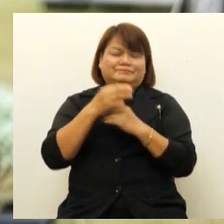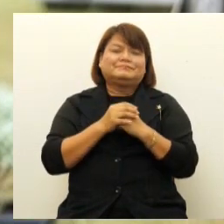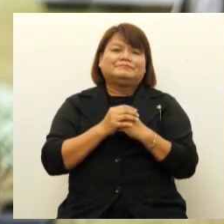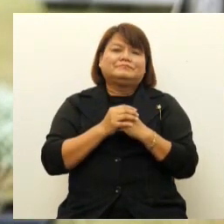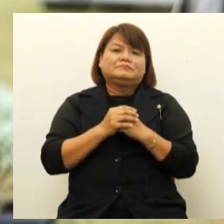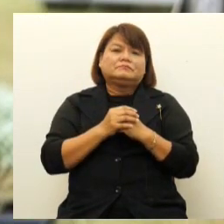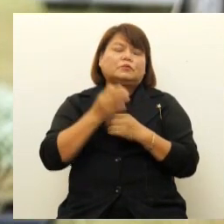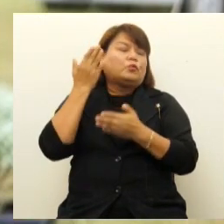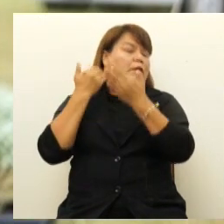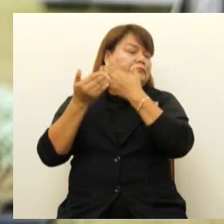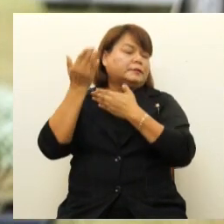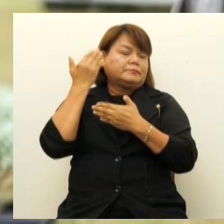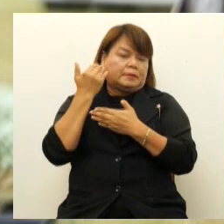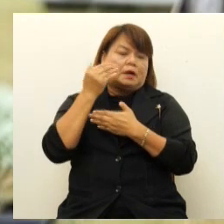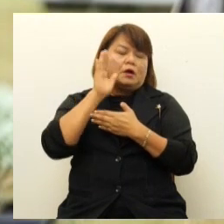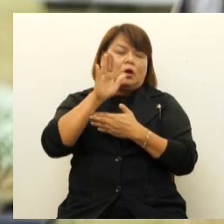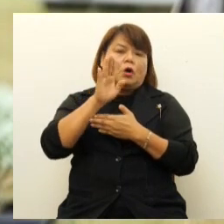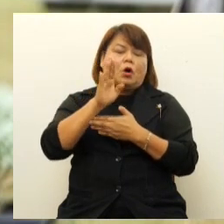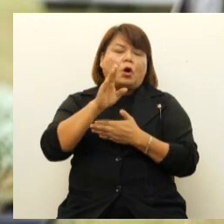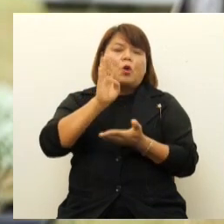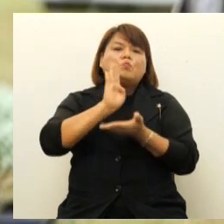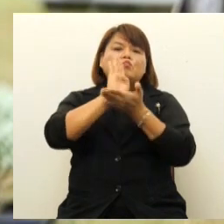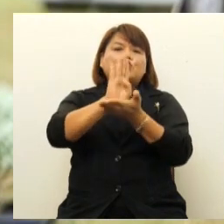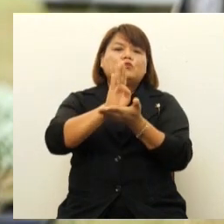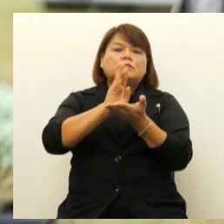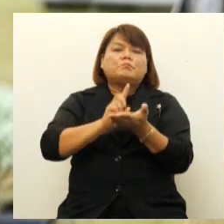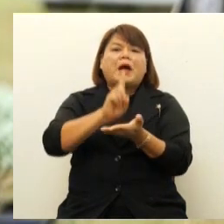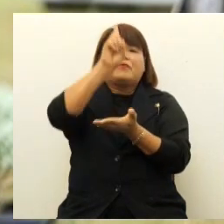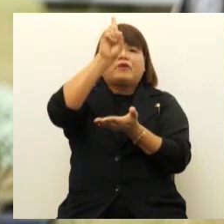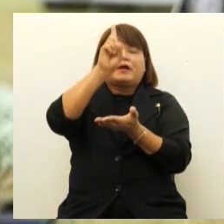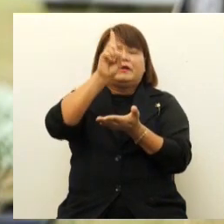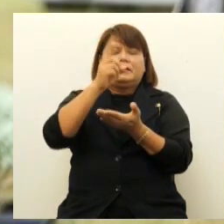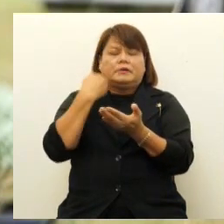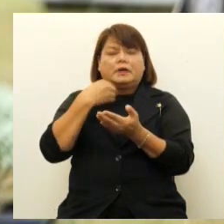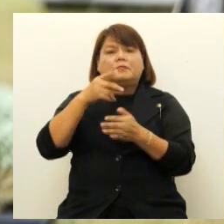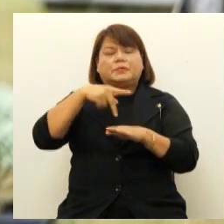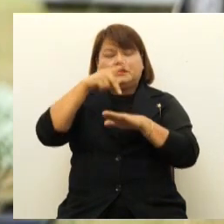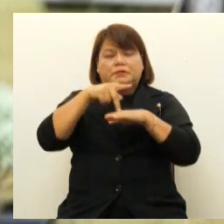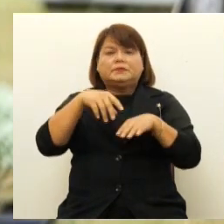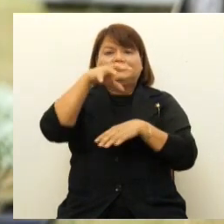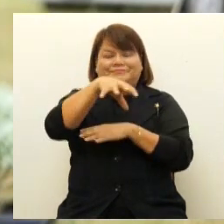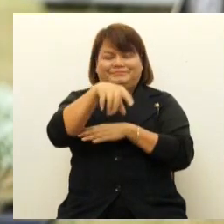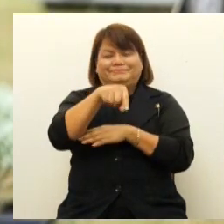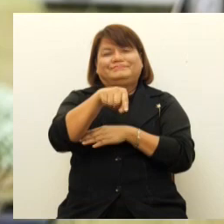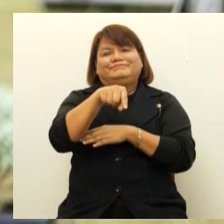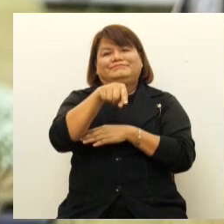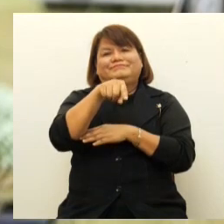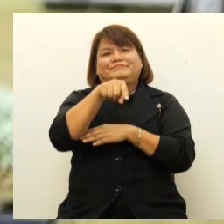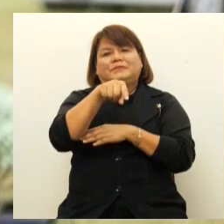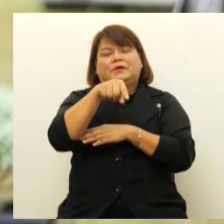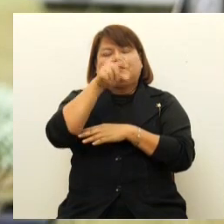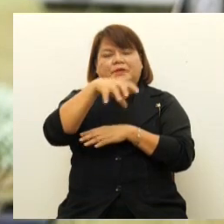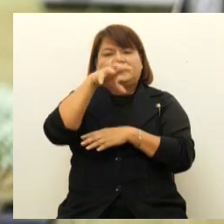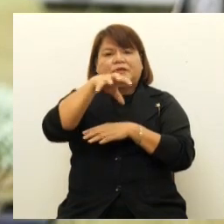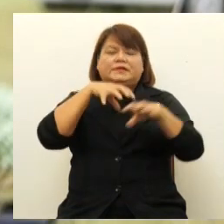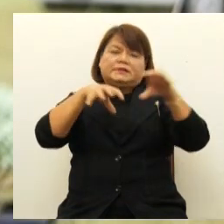ความเป็นมาของคำว่าบุญบั้งไฟนะครับเดิมทีพื้นที่ชุมชนบ้านหนองคอกนะครับที่เป็นสถานที่จัด